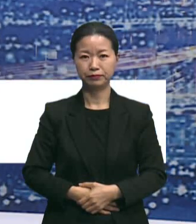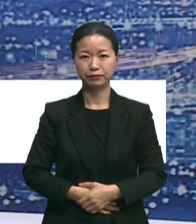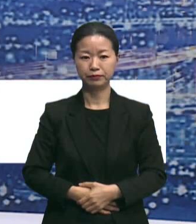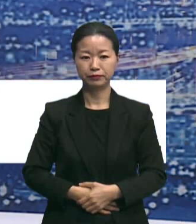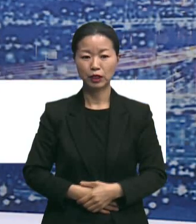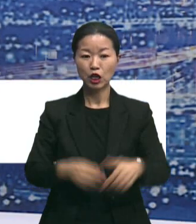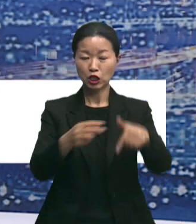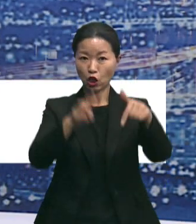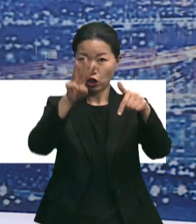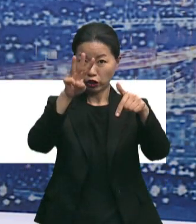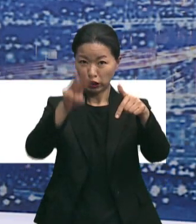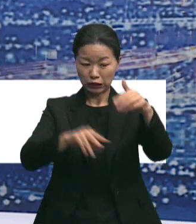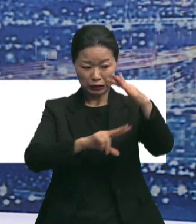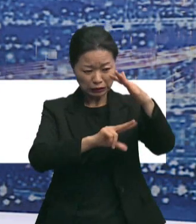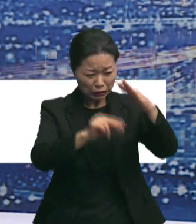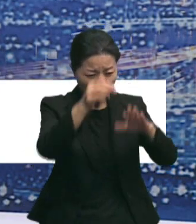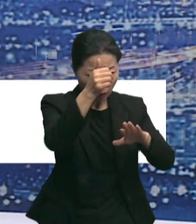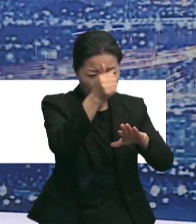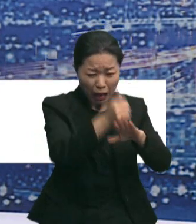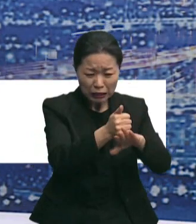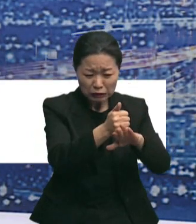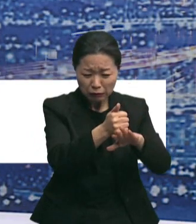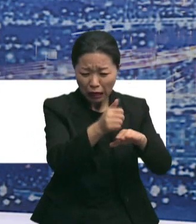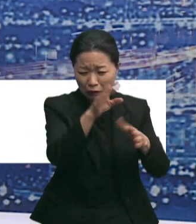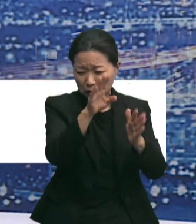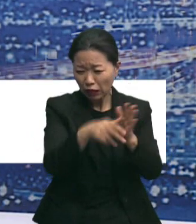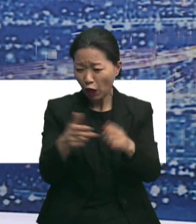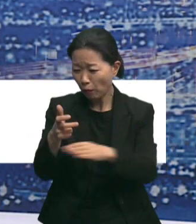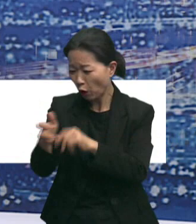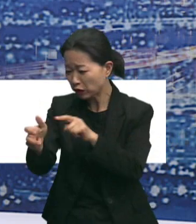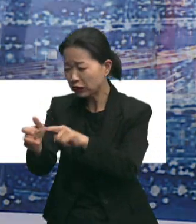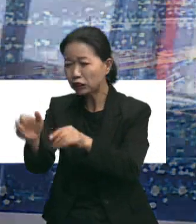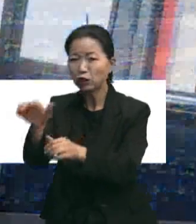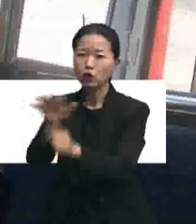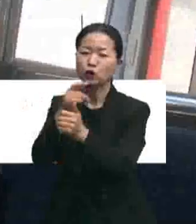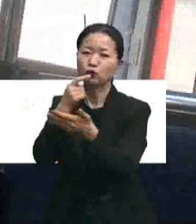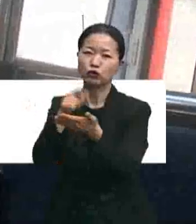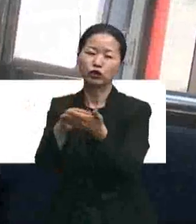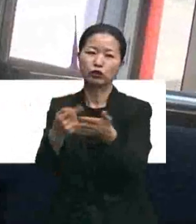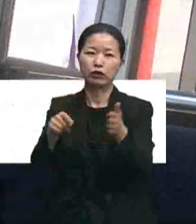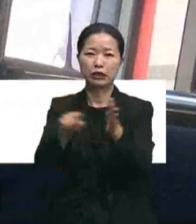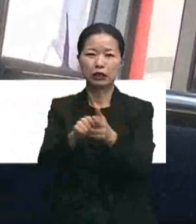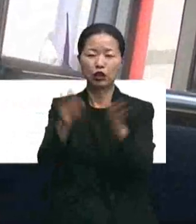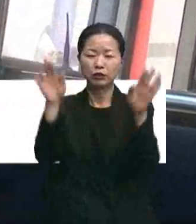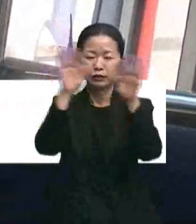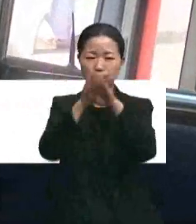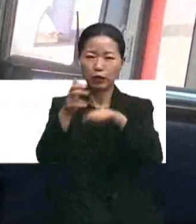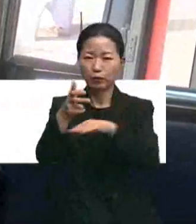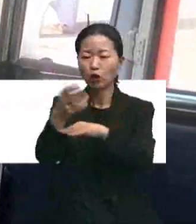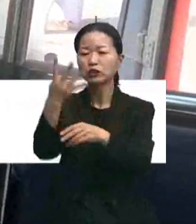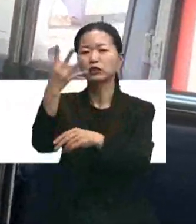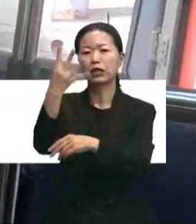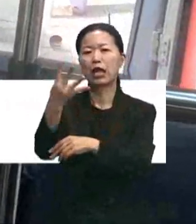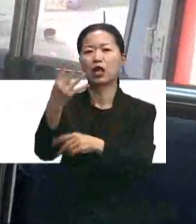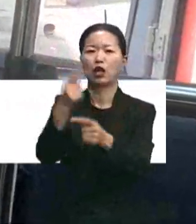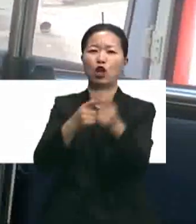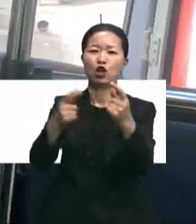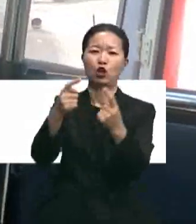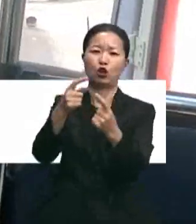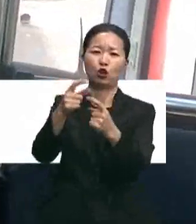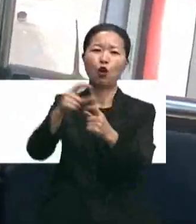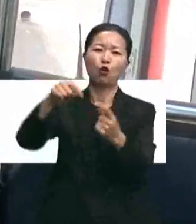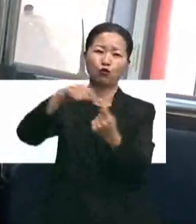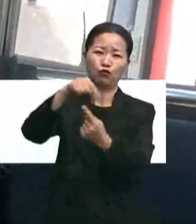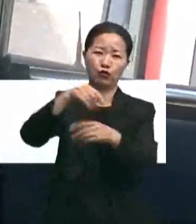인천시는 지하철 막차 시간대 버스 이용객 편의를 위해 오년 7월부터 심야버스 네개 노선을 시범 운영한다고